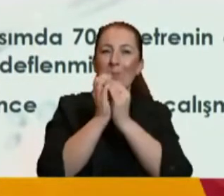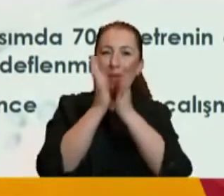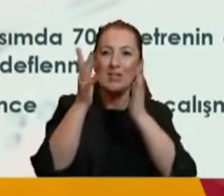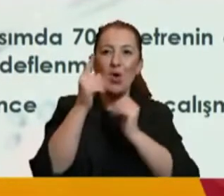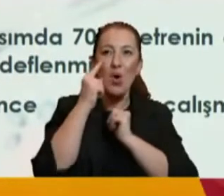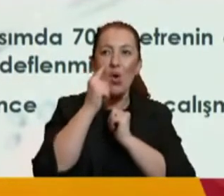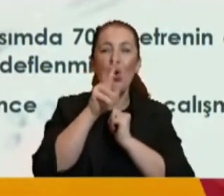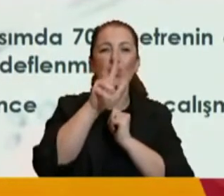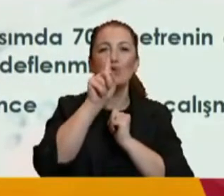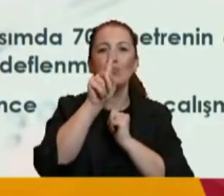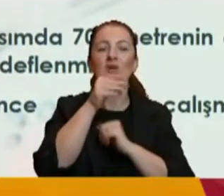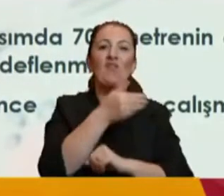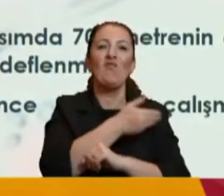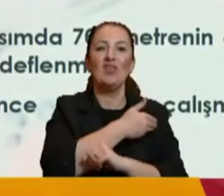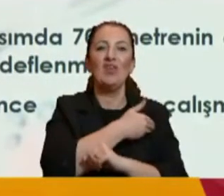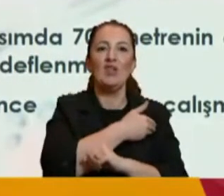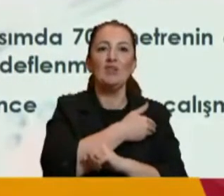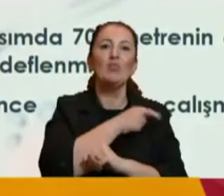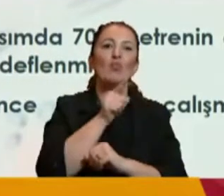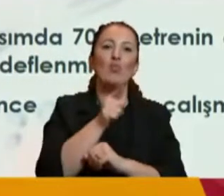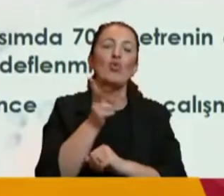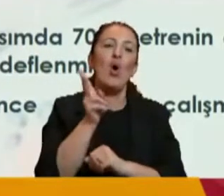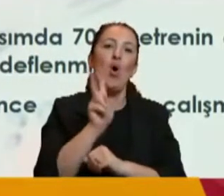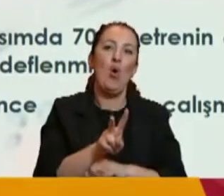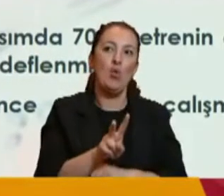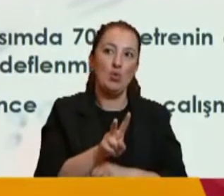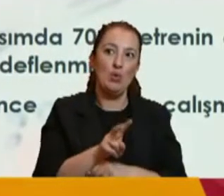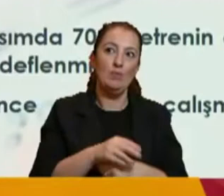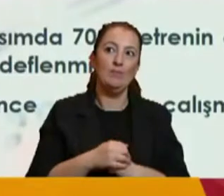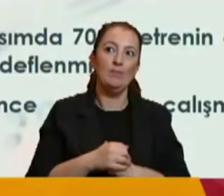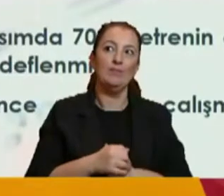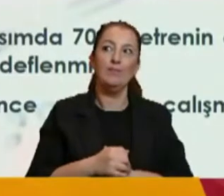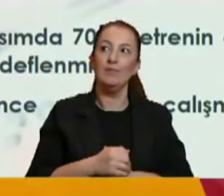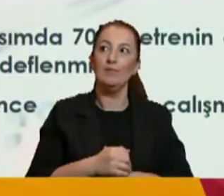31 vatandaşımız burada vefat etti